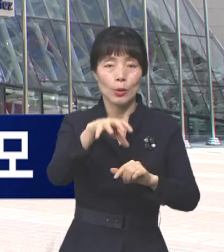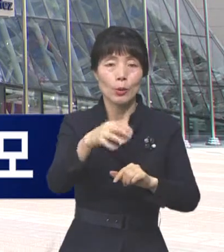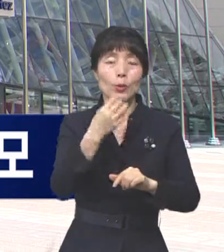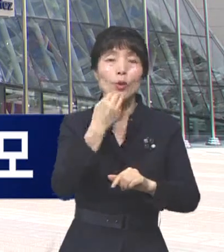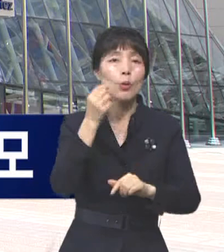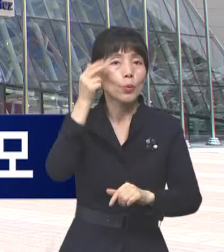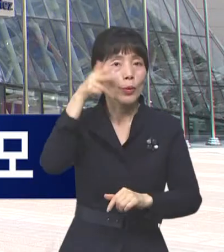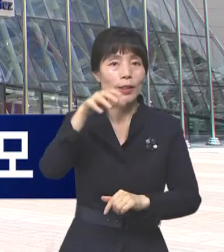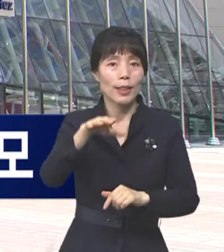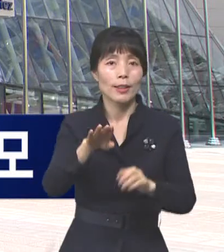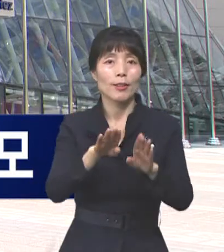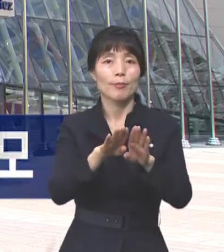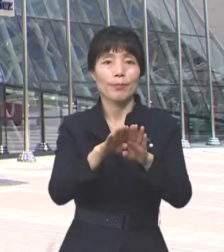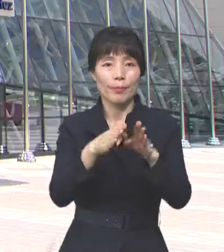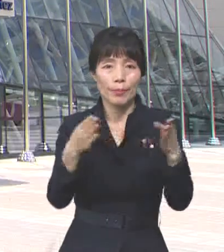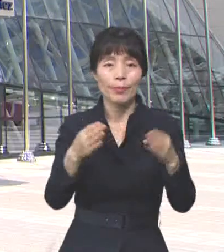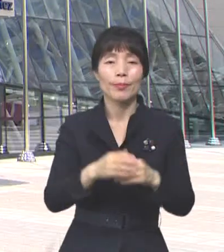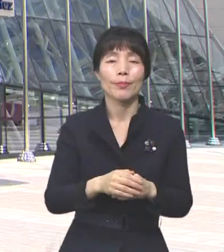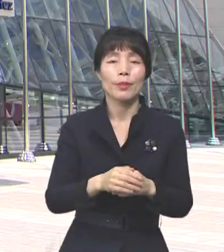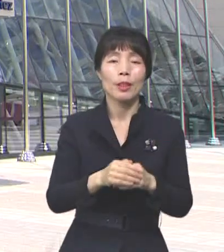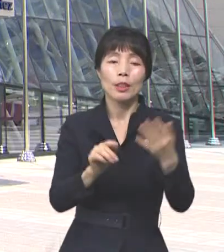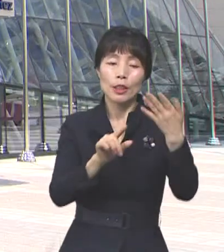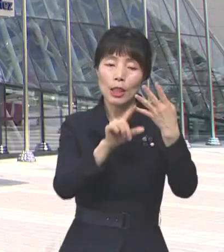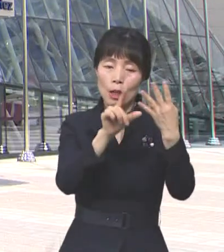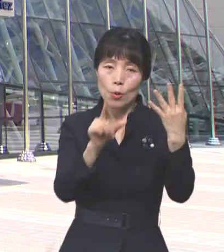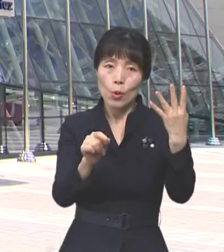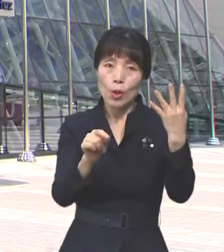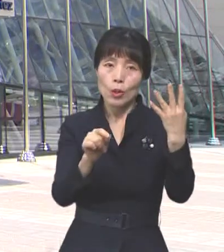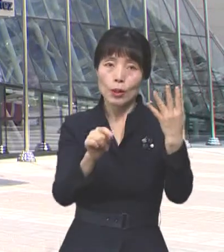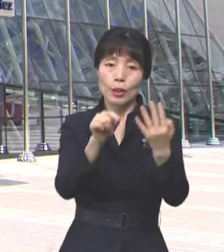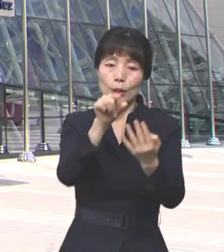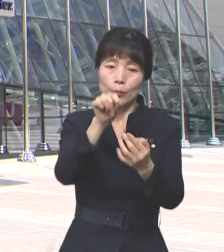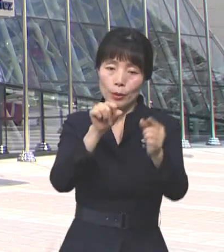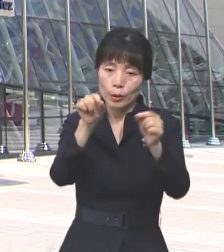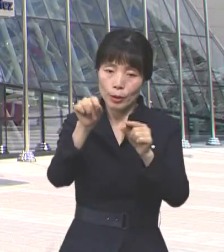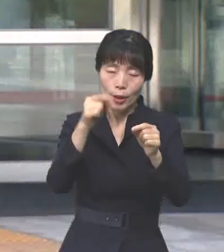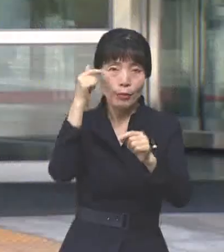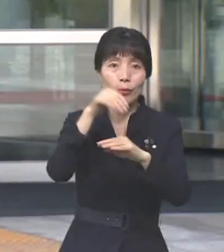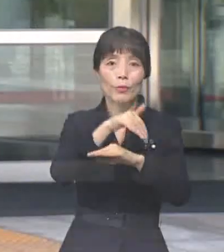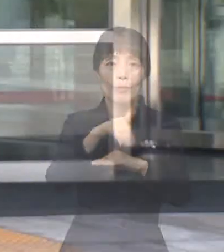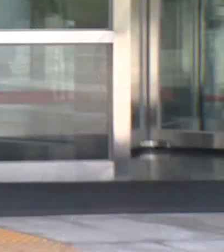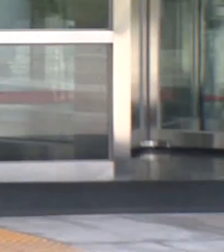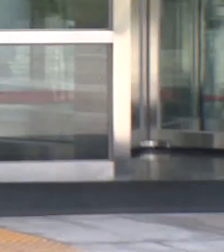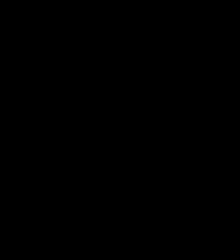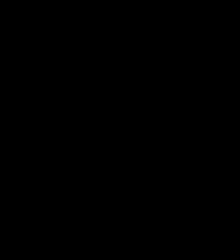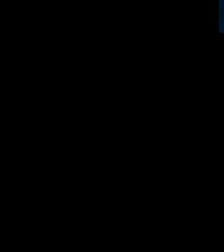30일 사업 제안서를 접수한 뒤 4월쯤 우선 협상 대상자를 선정할 계획입니다.